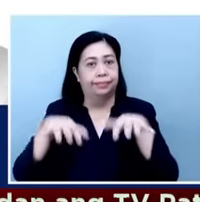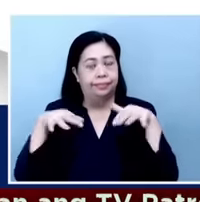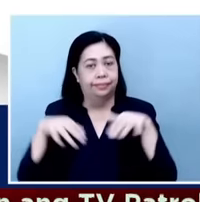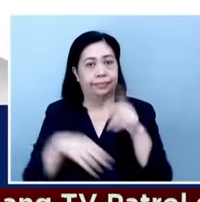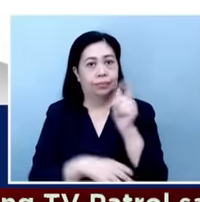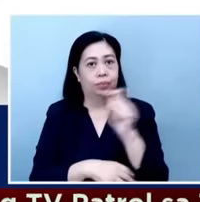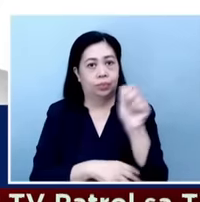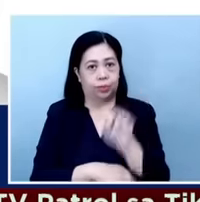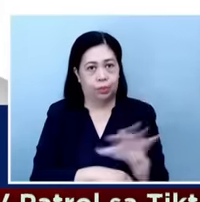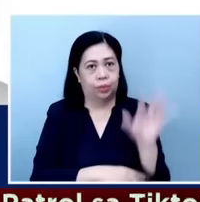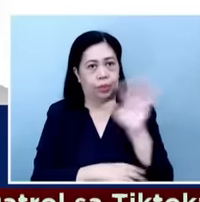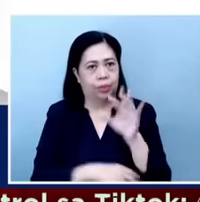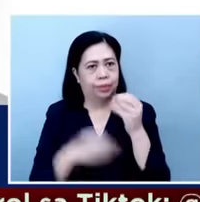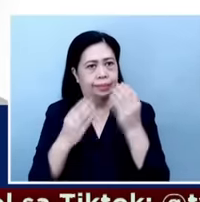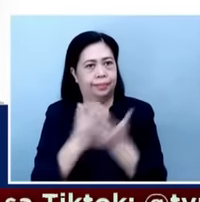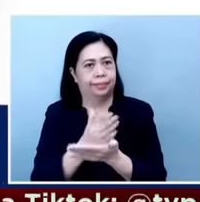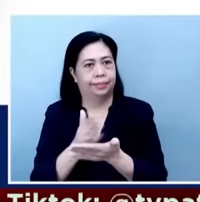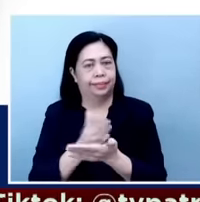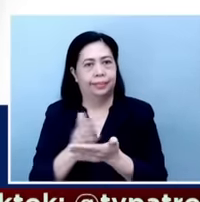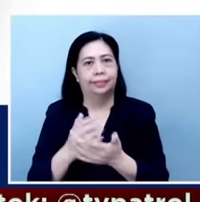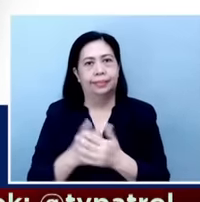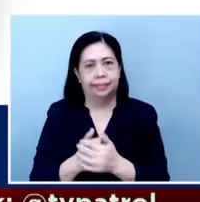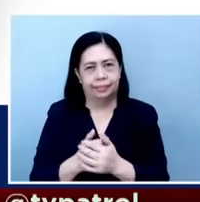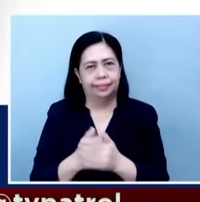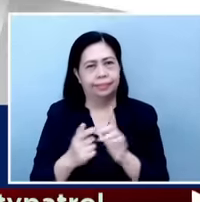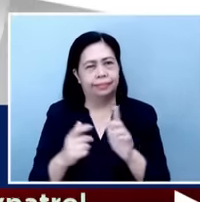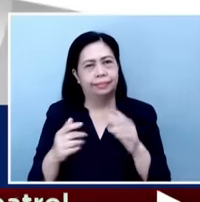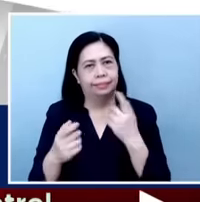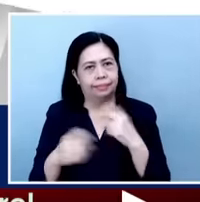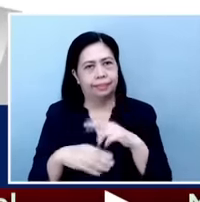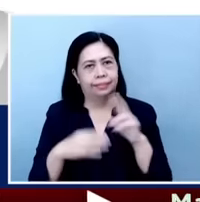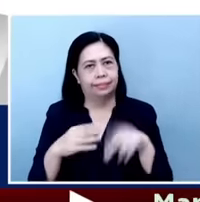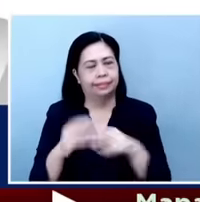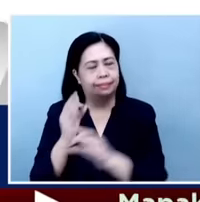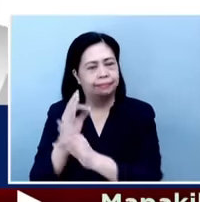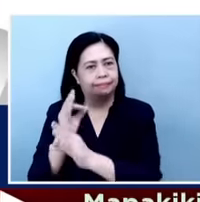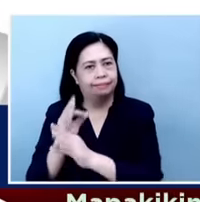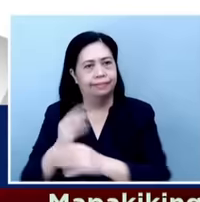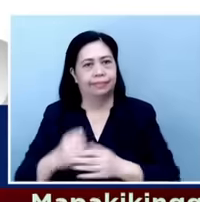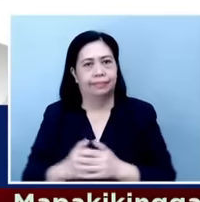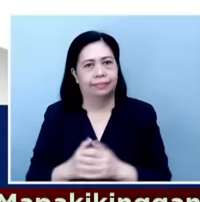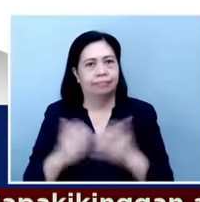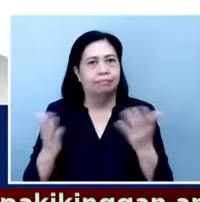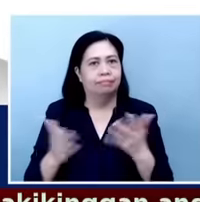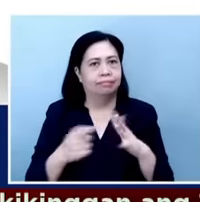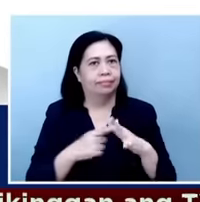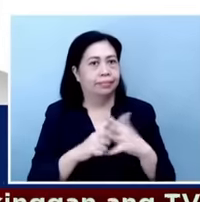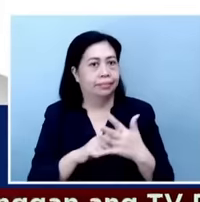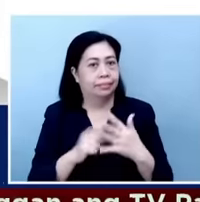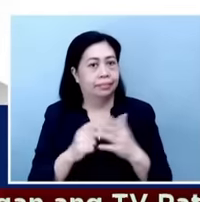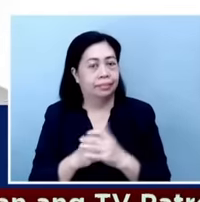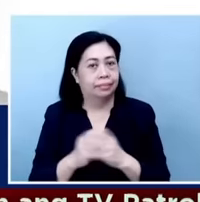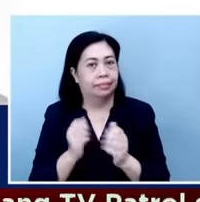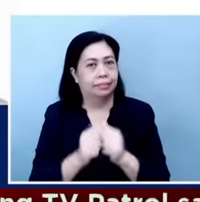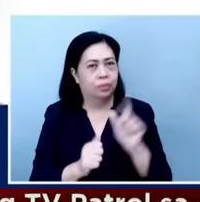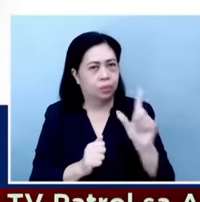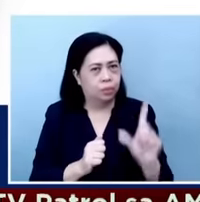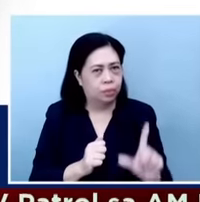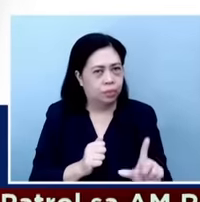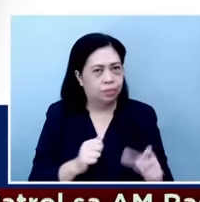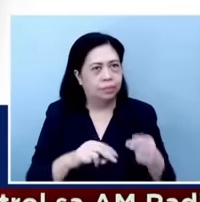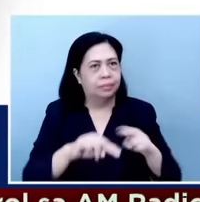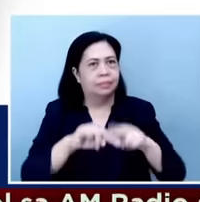umaga, ibinahagi ng kapamilya actor ang bunga ng kanyang debosyon, kung saan nagsimula siya sa pinakamababa hanggang